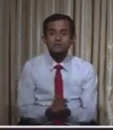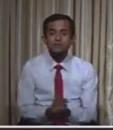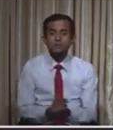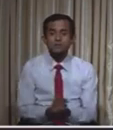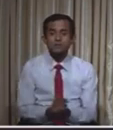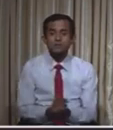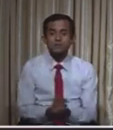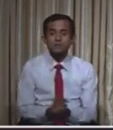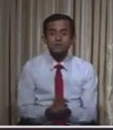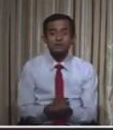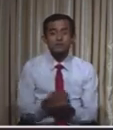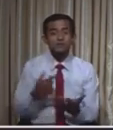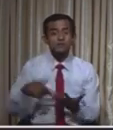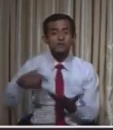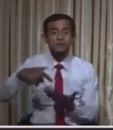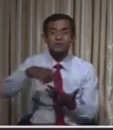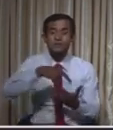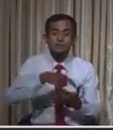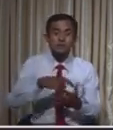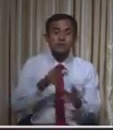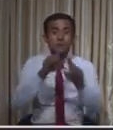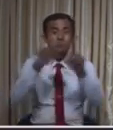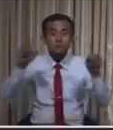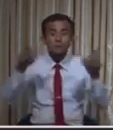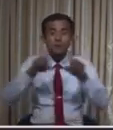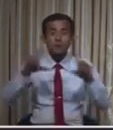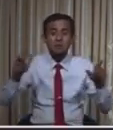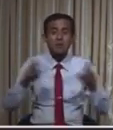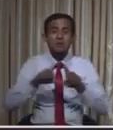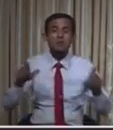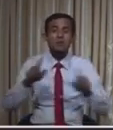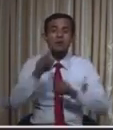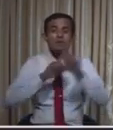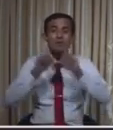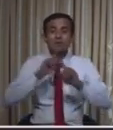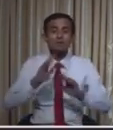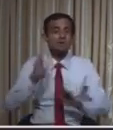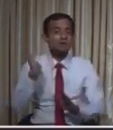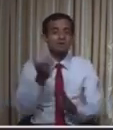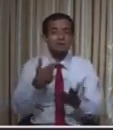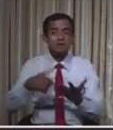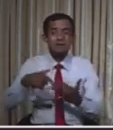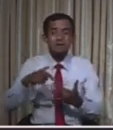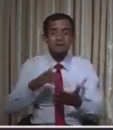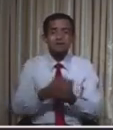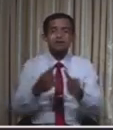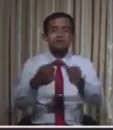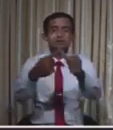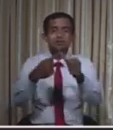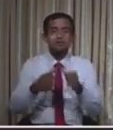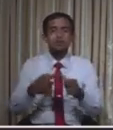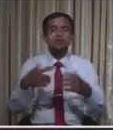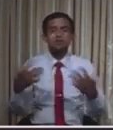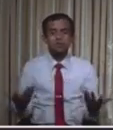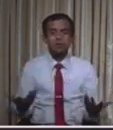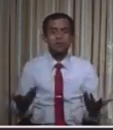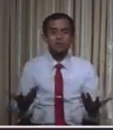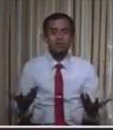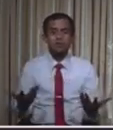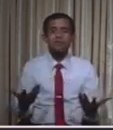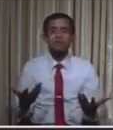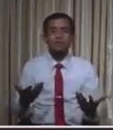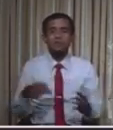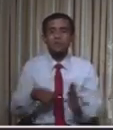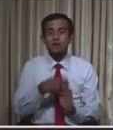වගේ විවිධාකාර මාතෘකා ගැන තමයි කතා වෙන්නේ. ඉතින් මේ කිසිම දෙයකට මම හිතන්නේ උත්තර නැති තත්වයක් තුල